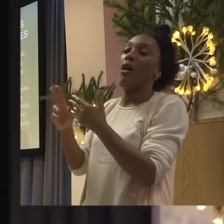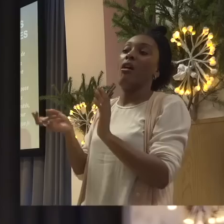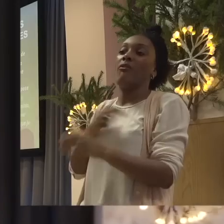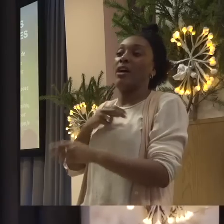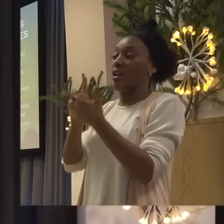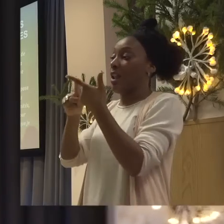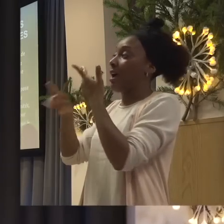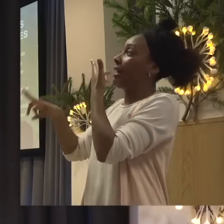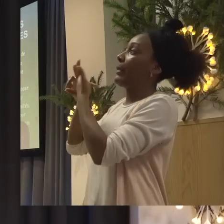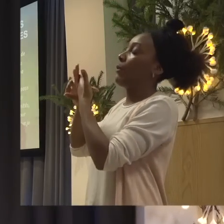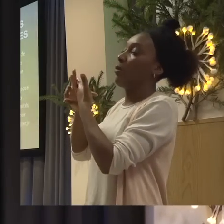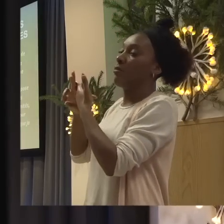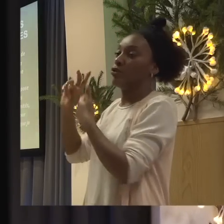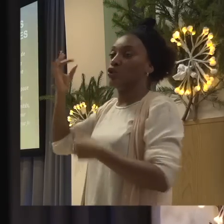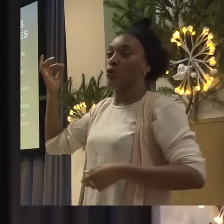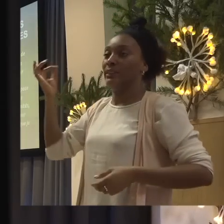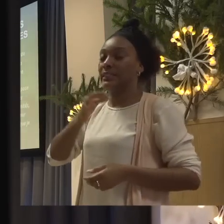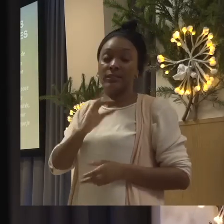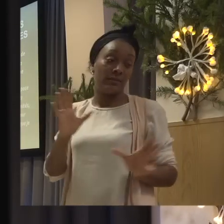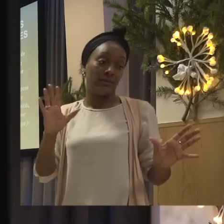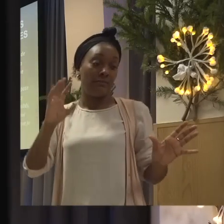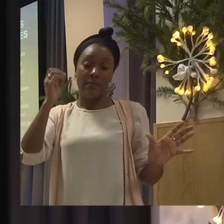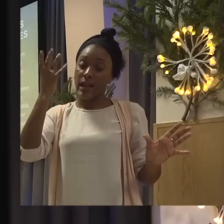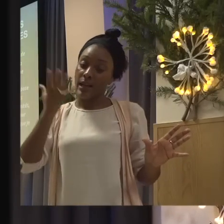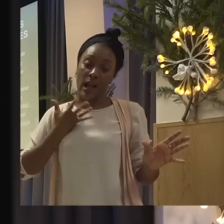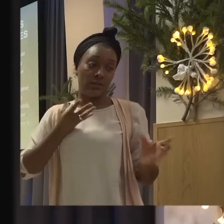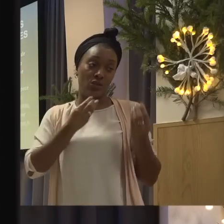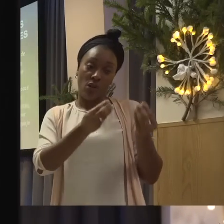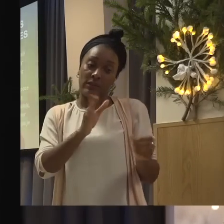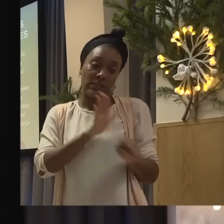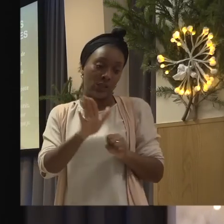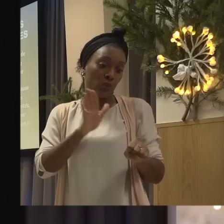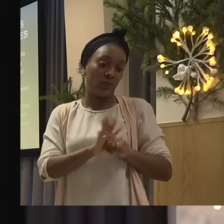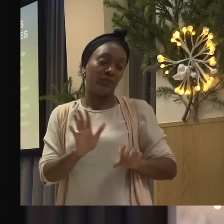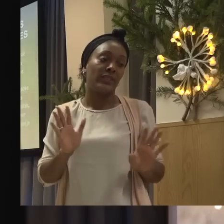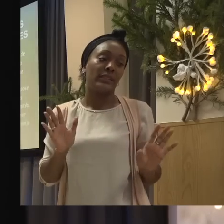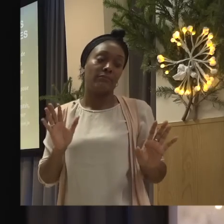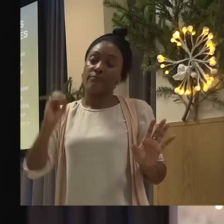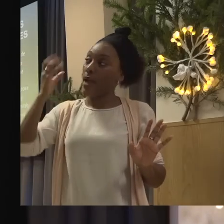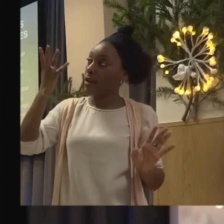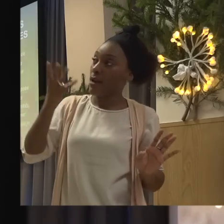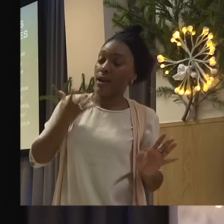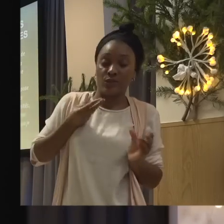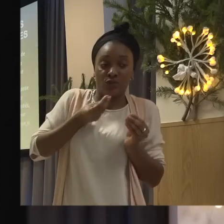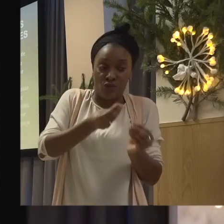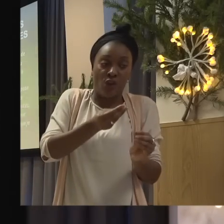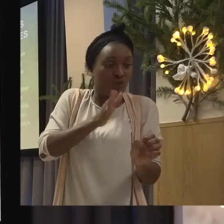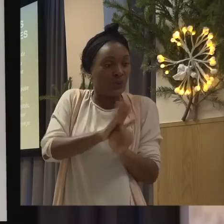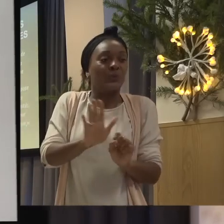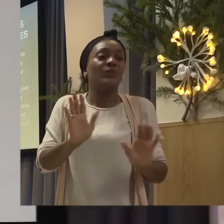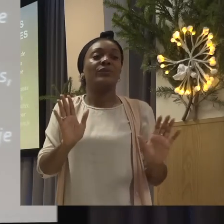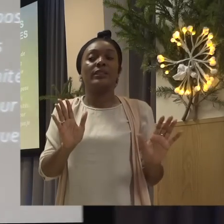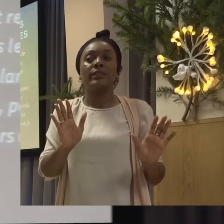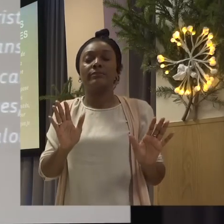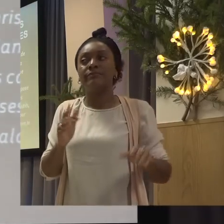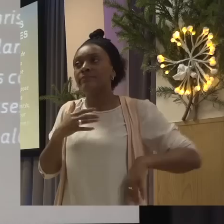dit, ma grâce te suffit. Ma grâce. Ma grâce te suffit. Et quand on réfléchit